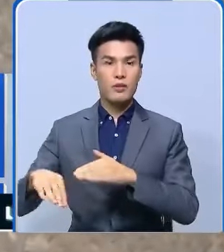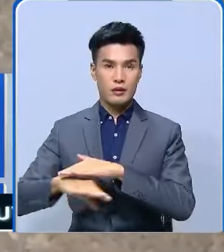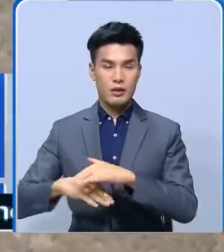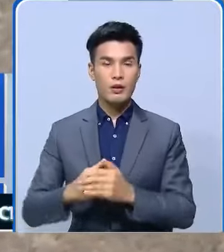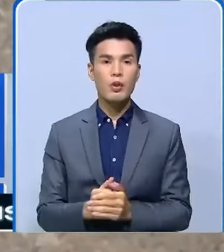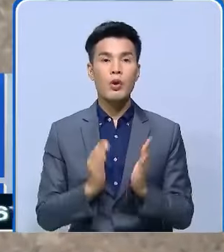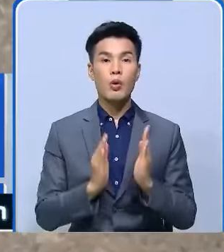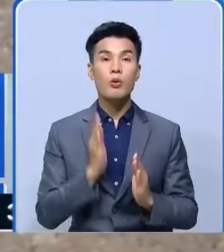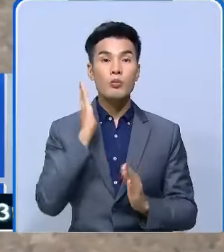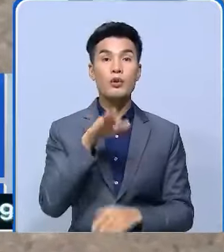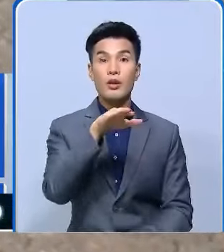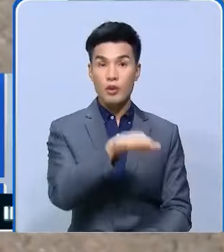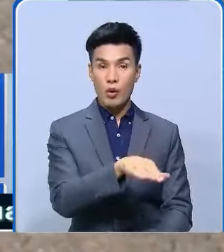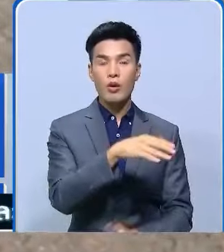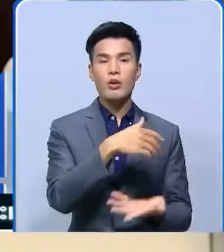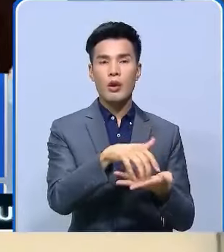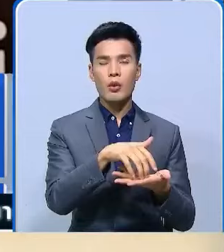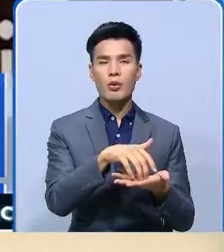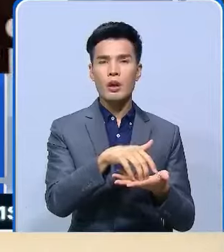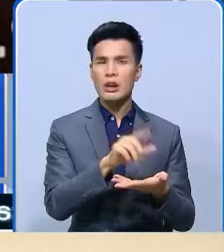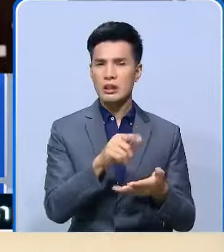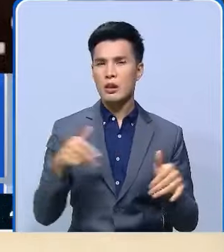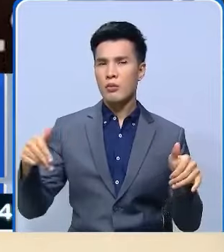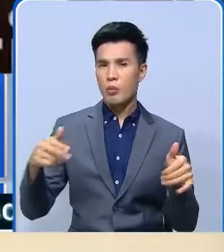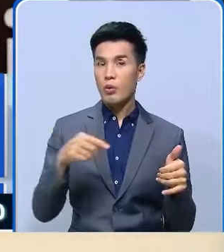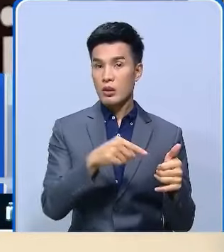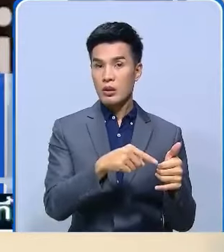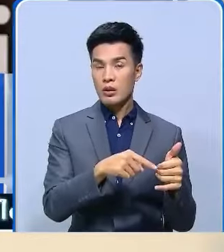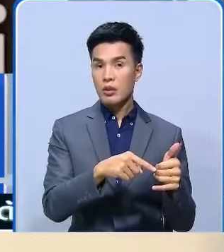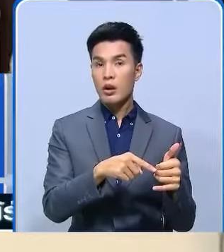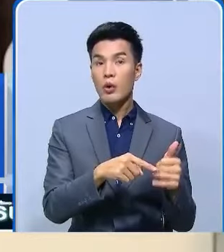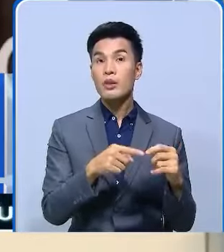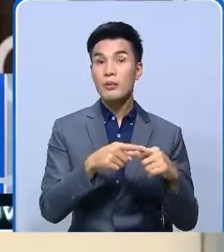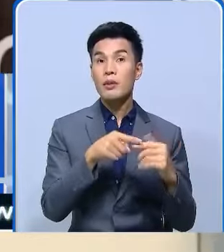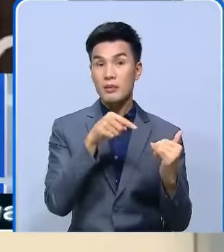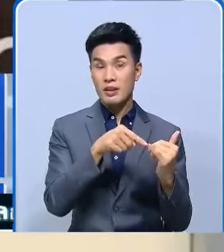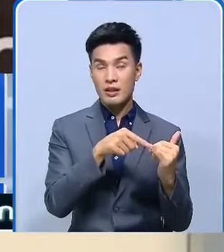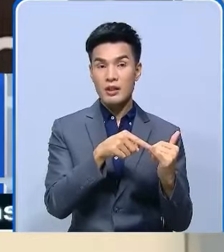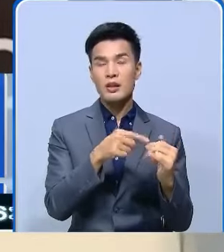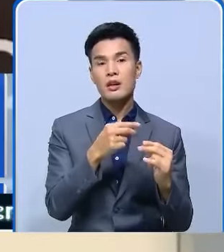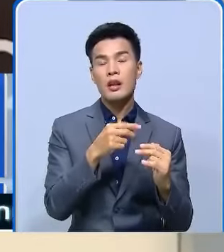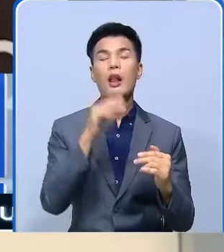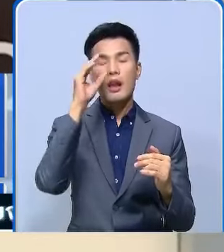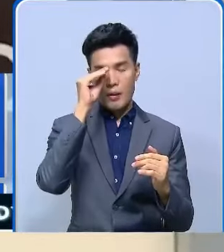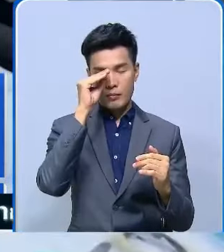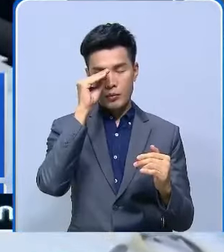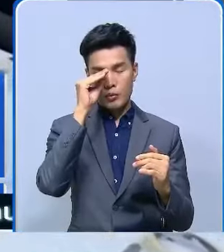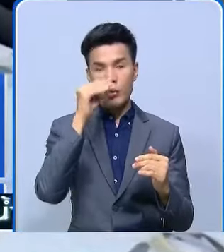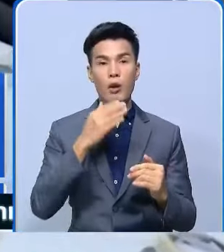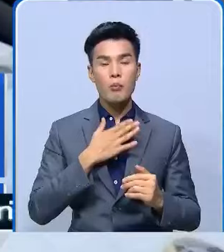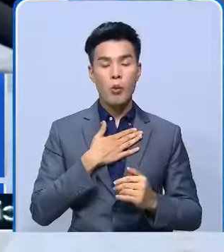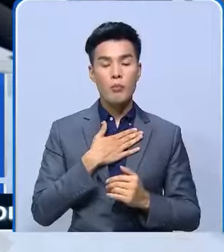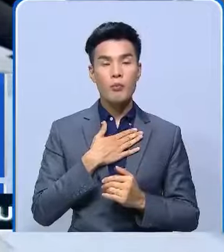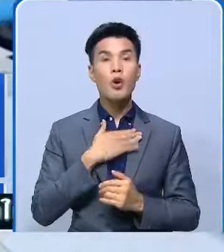จ็บเล่าให้ฟังแบบนี้ตอนโดนยิงตัวพี่เขาเนี่ยคนที่โดนยิงเนี่ยนายแก้วทองเนี่ยหลับอยู่ในบ้านตัวเขาไปอา